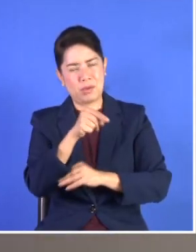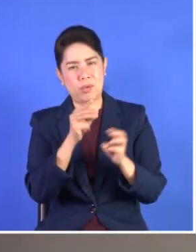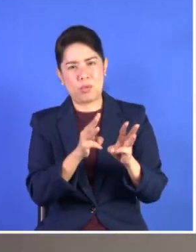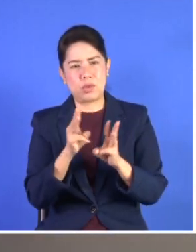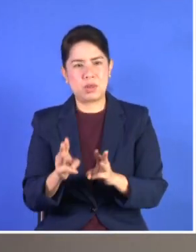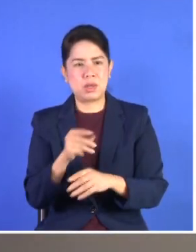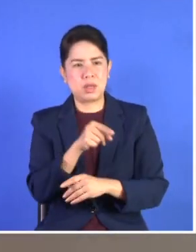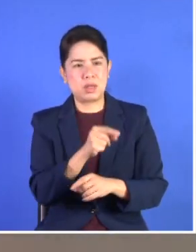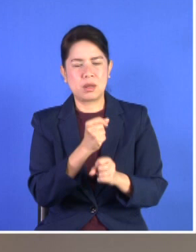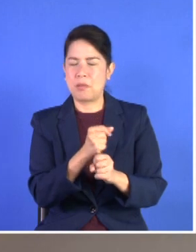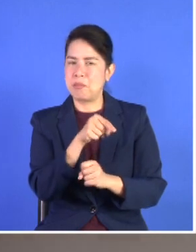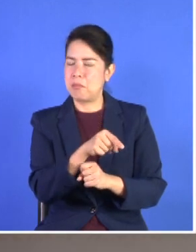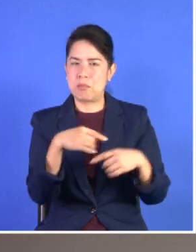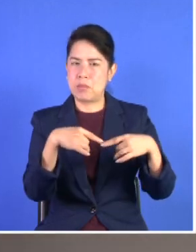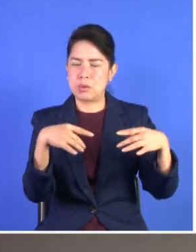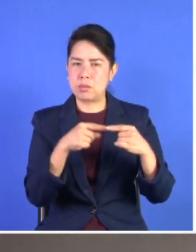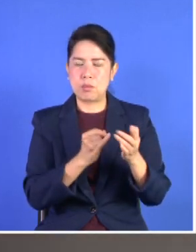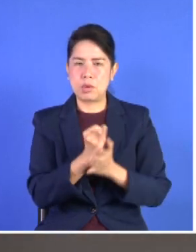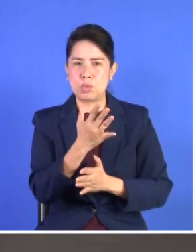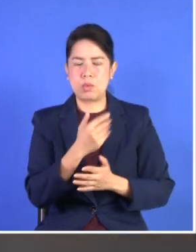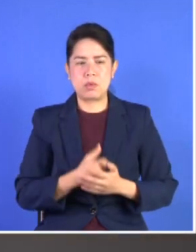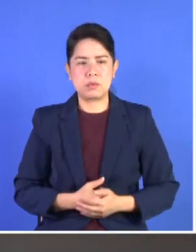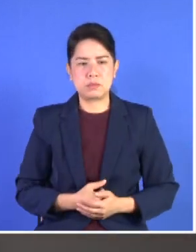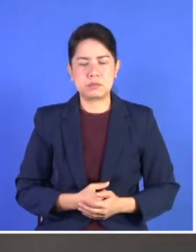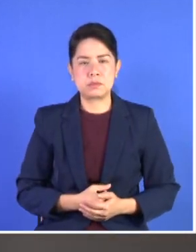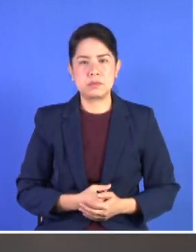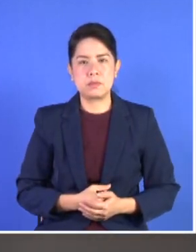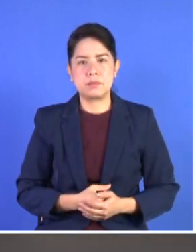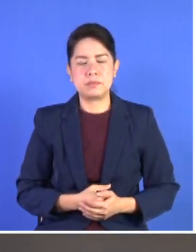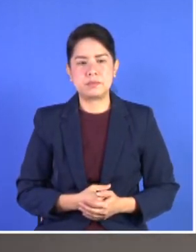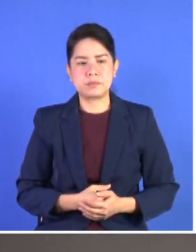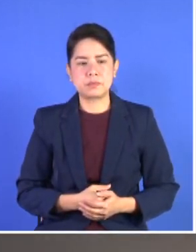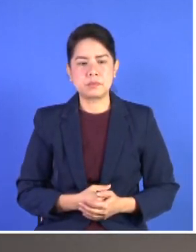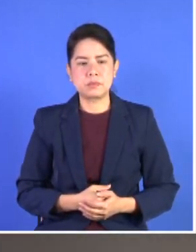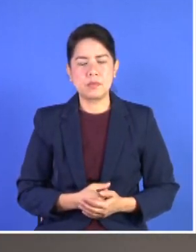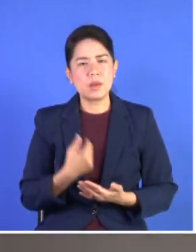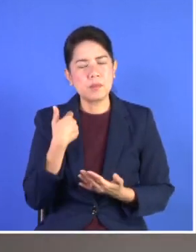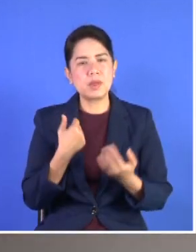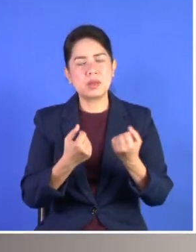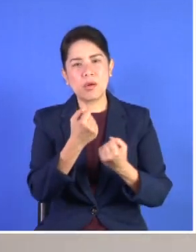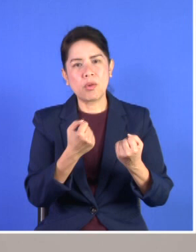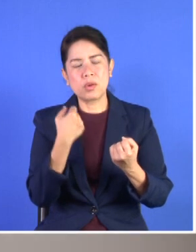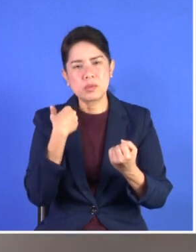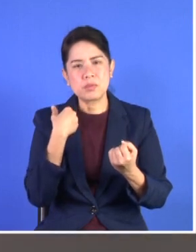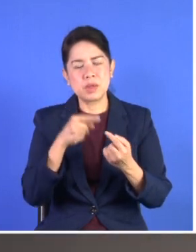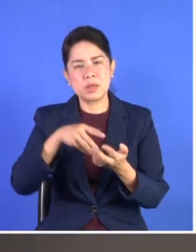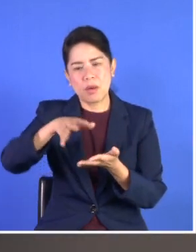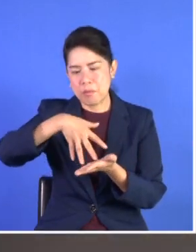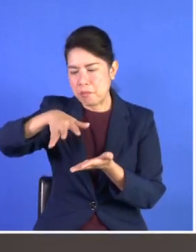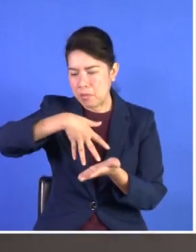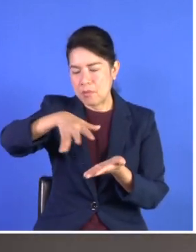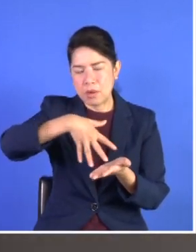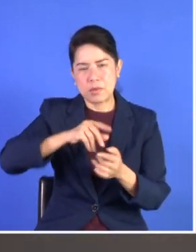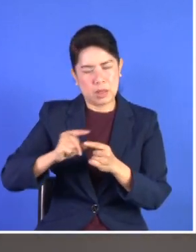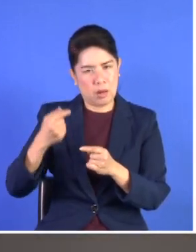ผิดวิธีไปหน่อยอะค่ะ เททิ้งเลย ก็เลยเทลงมาจากด้านบนลงมาด้านล่างอย่าง น ี้เลย ปกติมันจะมีรถไม่ใช่เหรอคุณสองรถเป็นรถที่เขาเก็บกวาดน